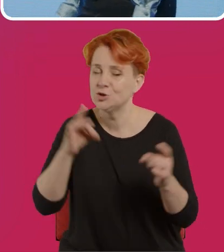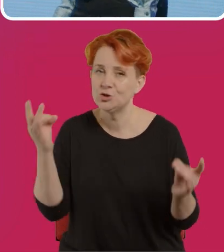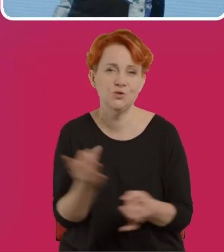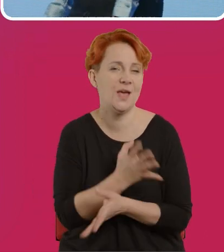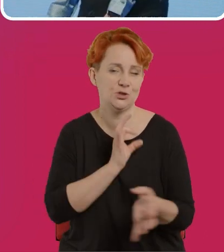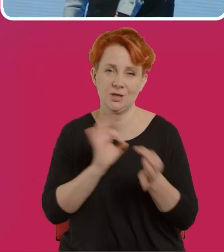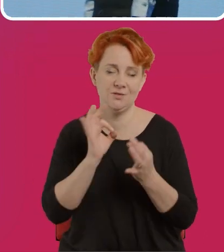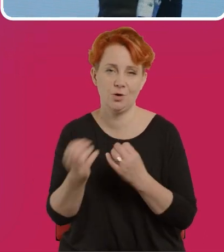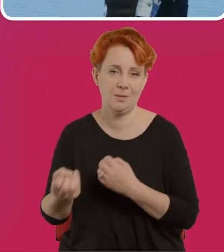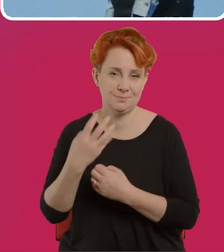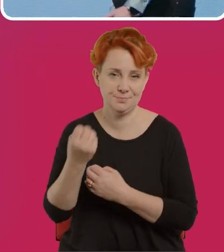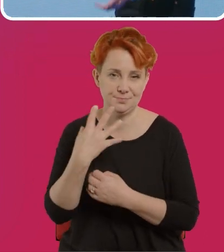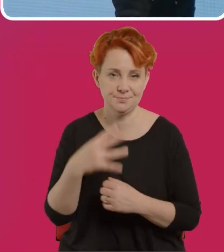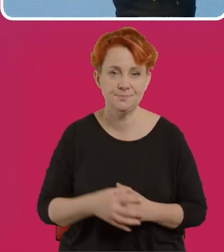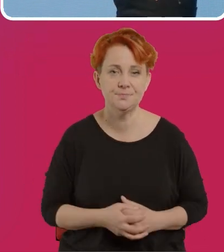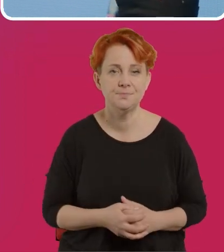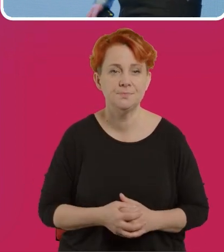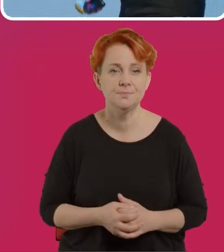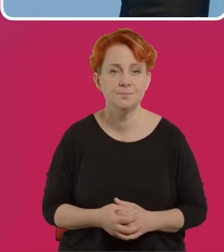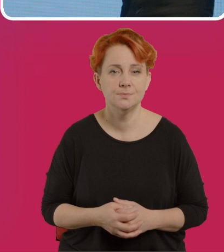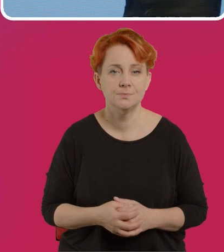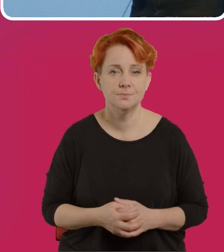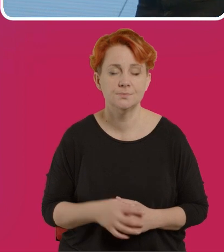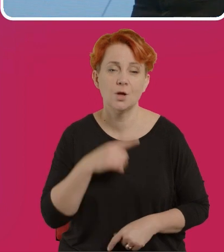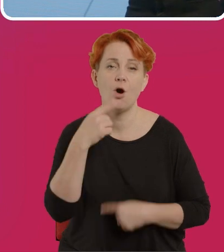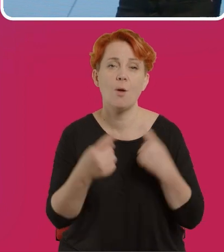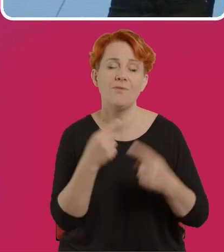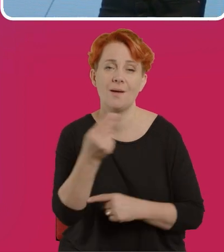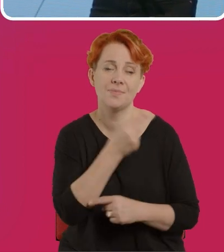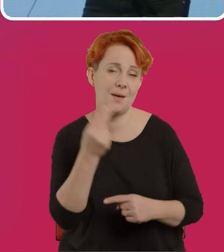trochę świeżej wiadomości dostarczy. Mówiłam o procesie